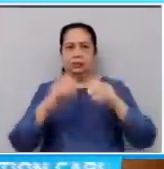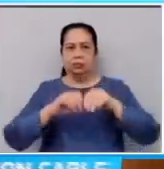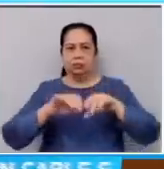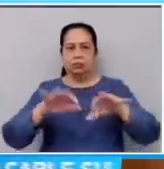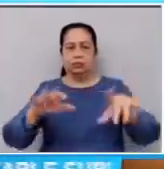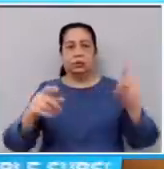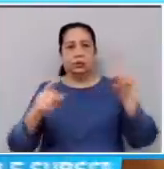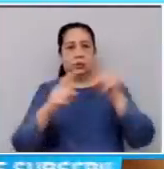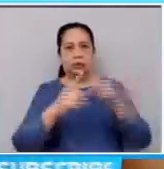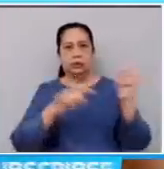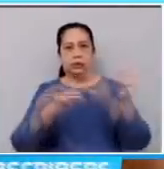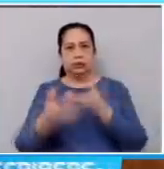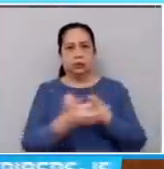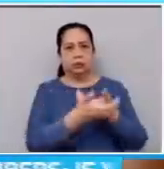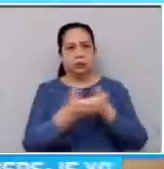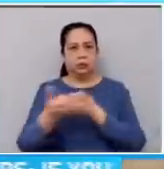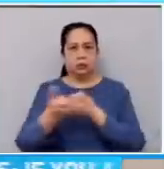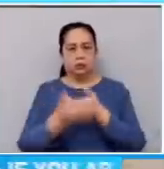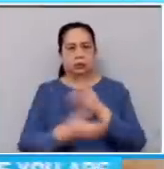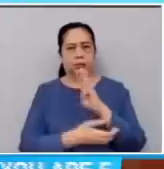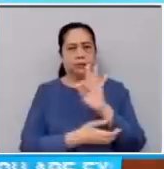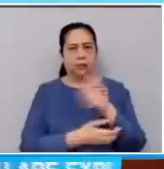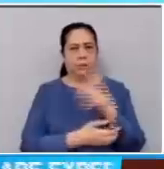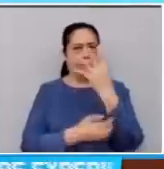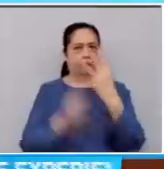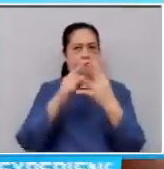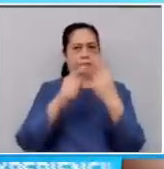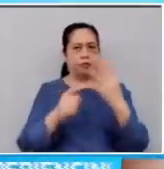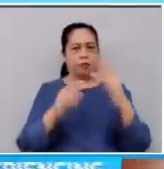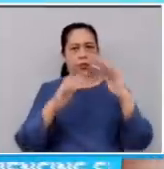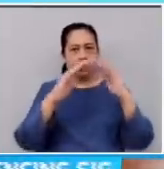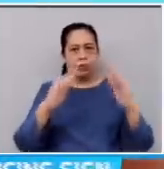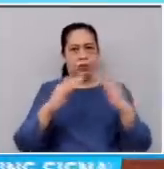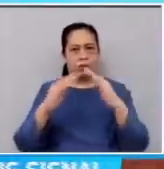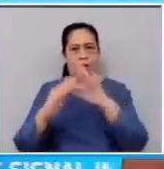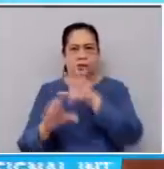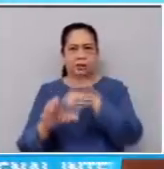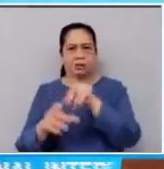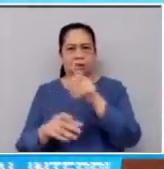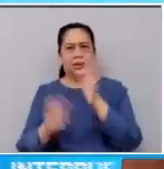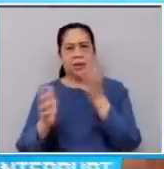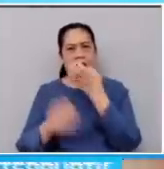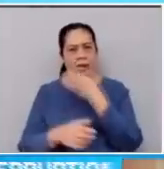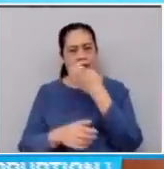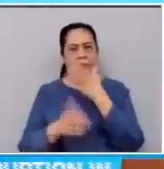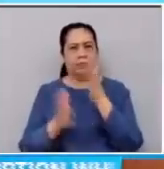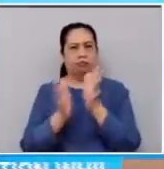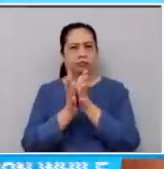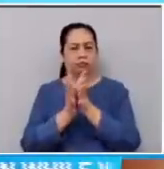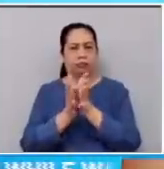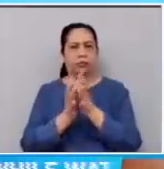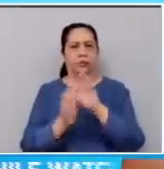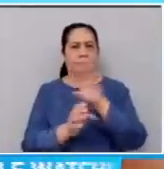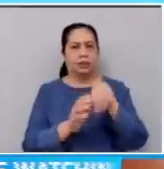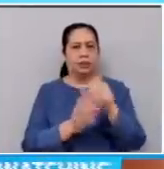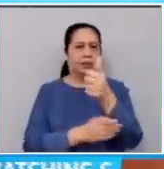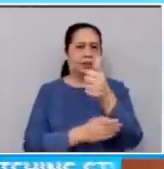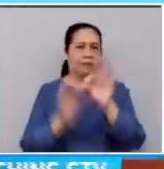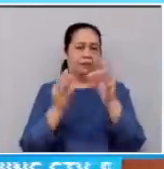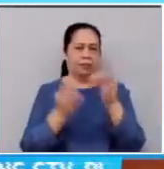mga bumbero. 4 na bahay ang nasunog, nadamay pa ang isang kantin. Apektado ang 10 pamilya.